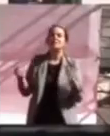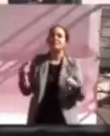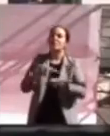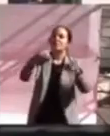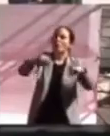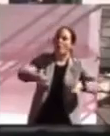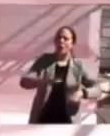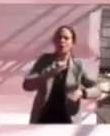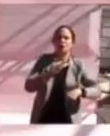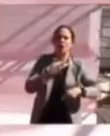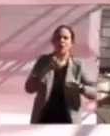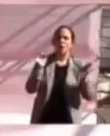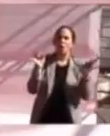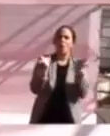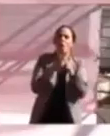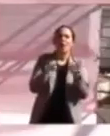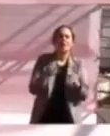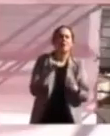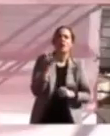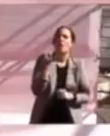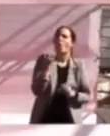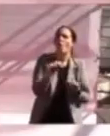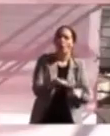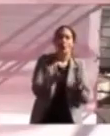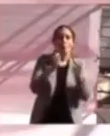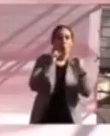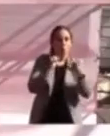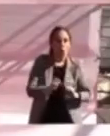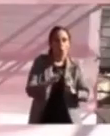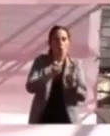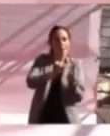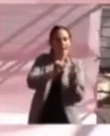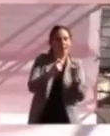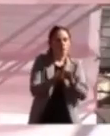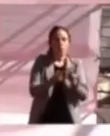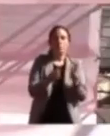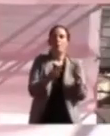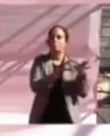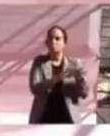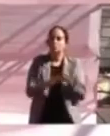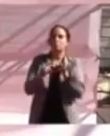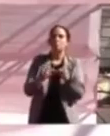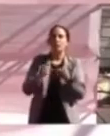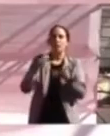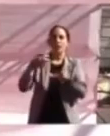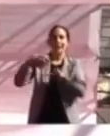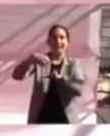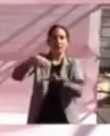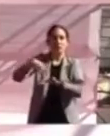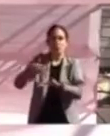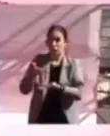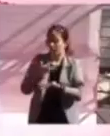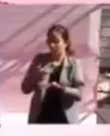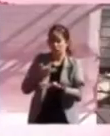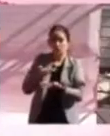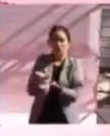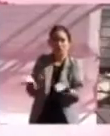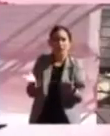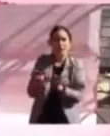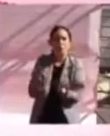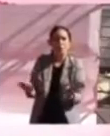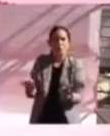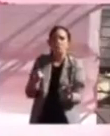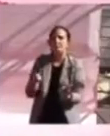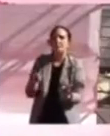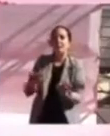immaginare una riforma in un tempo in cui ci sono più risorse questo non è mai avvenuto prima negli ultimi anni ci consegna una